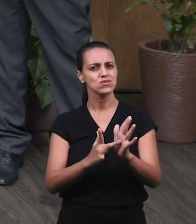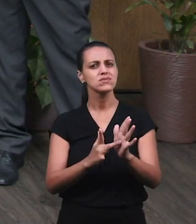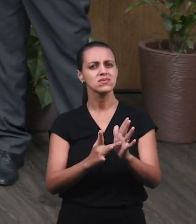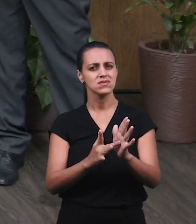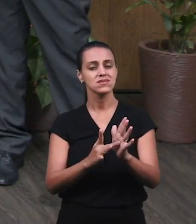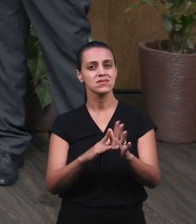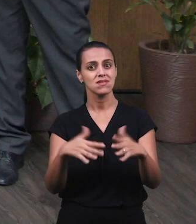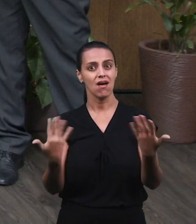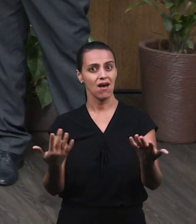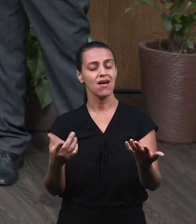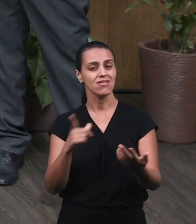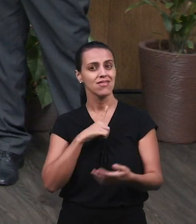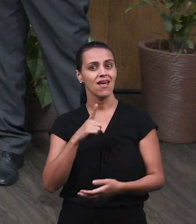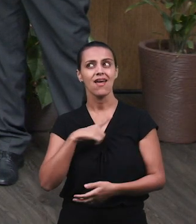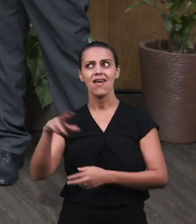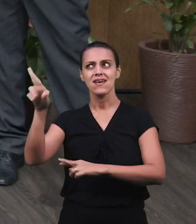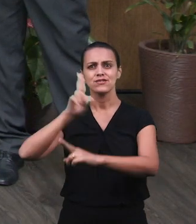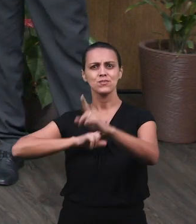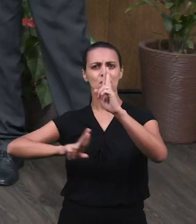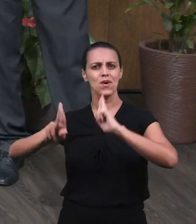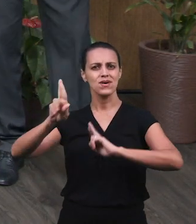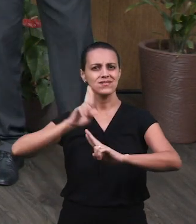Et les réponses,